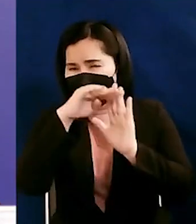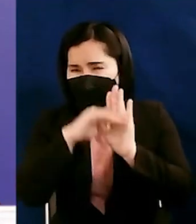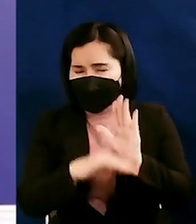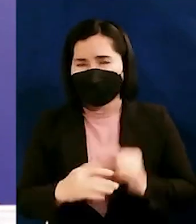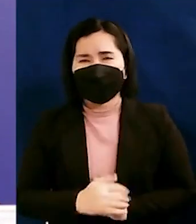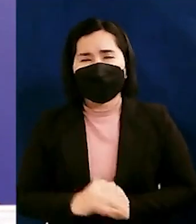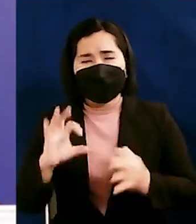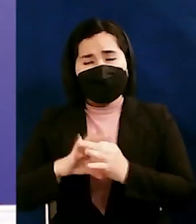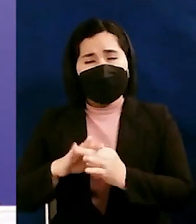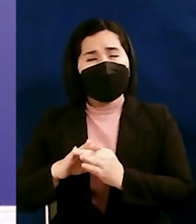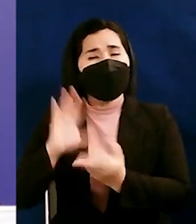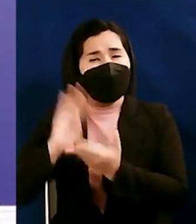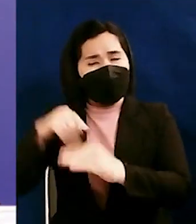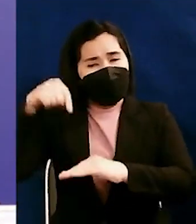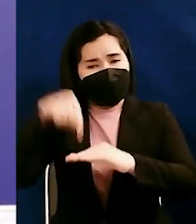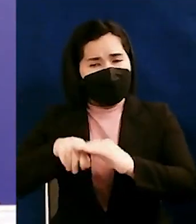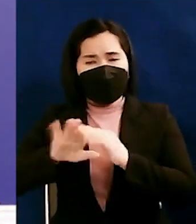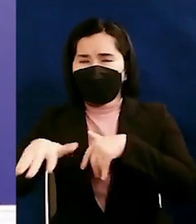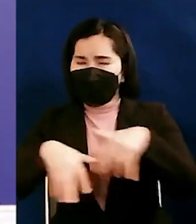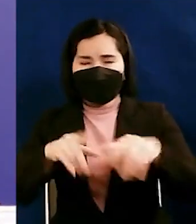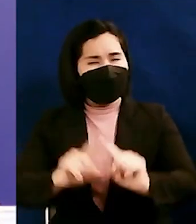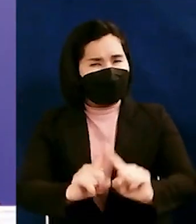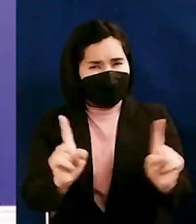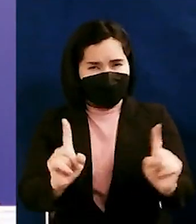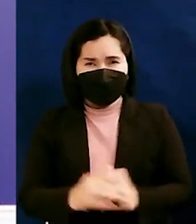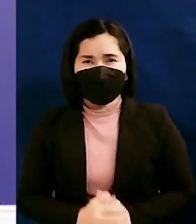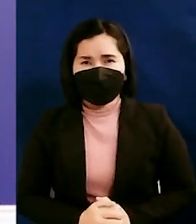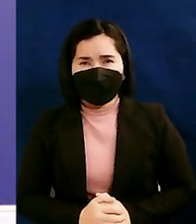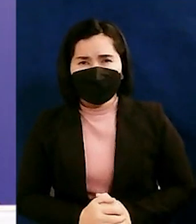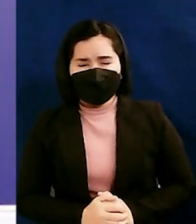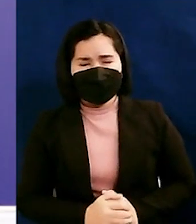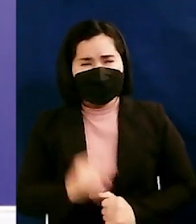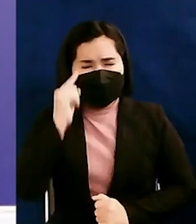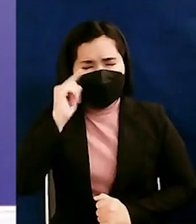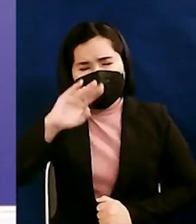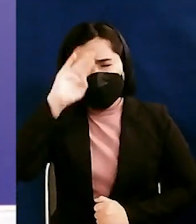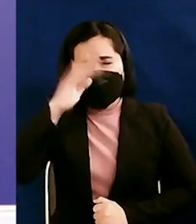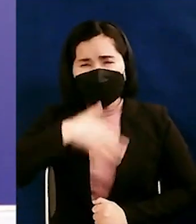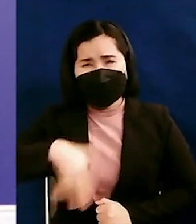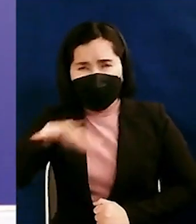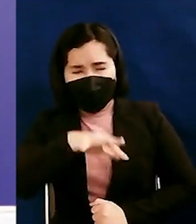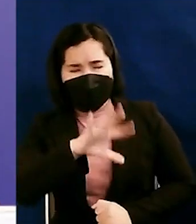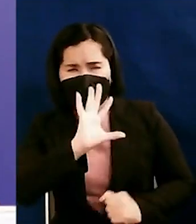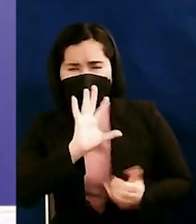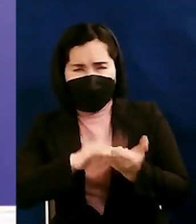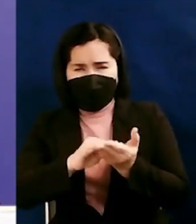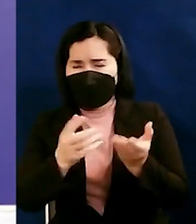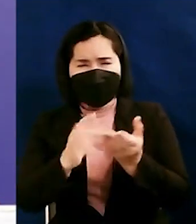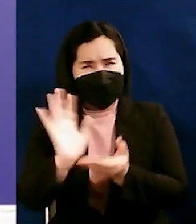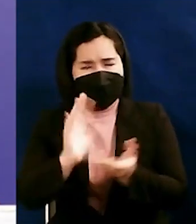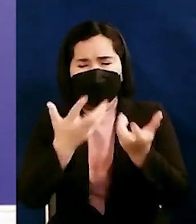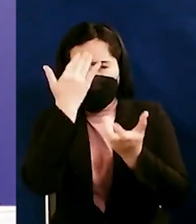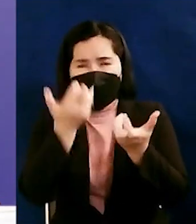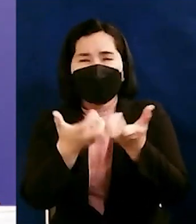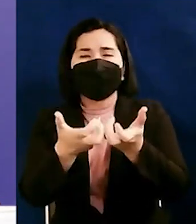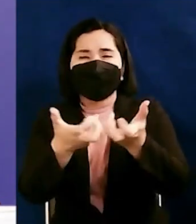ม่ได้อยู่ในฐานข้อมูลของการรักษาพยาบาลทั่วๆไปของโรงพยาบาลเป็นฐานข้อมูลที่